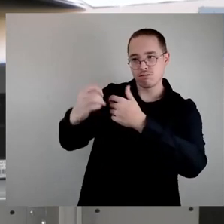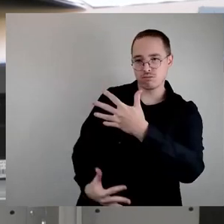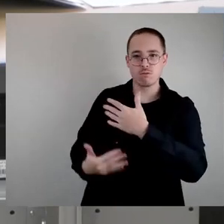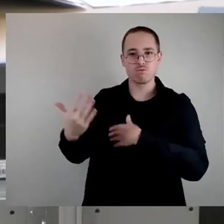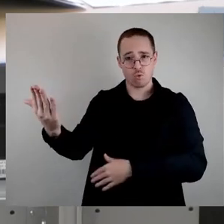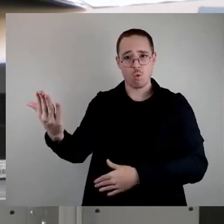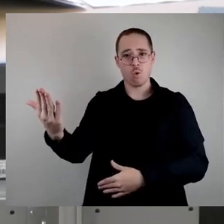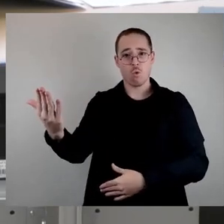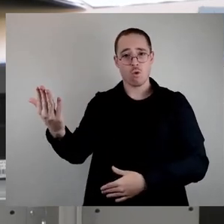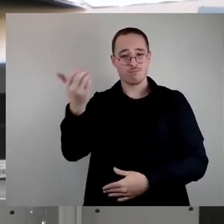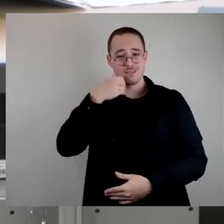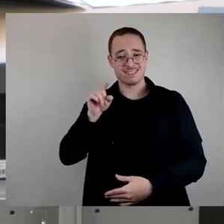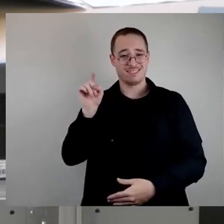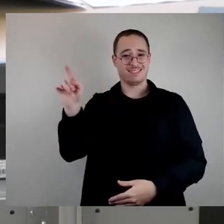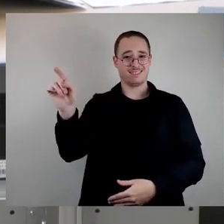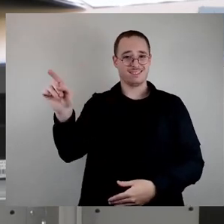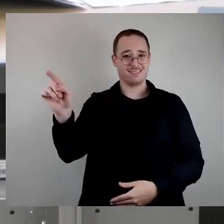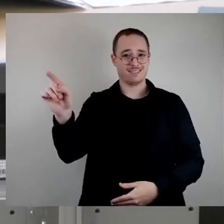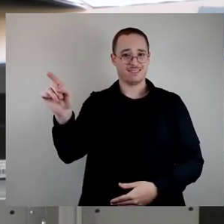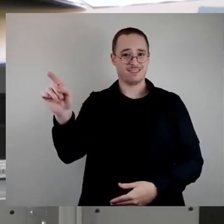wir in dem Prozess